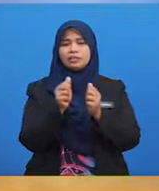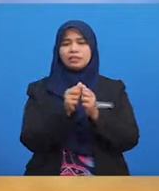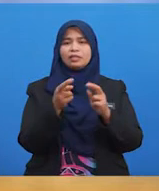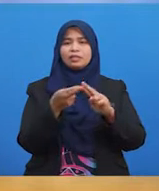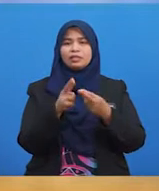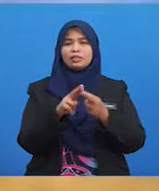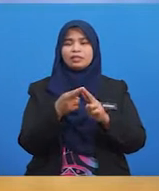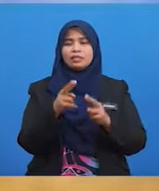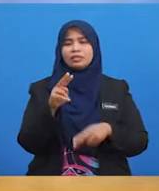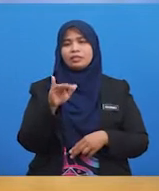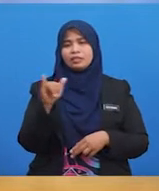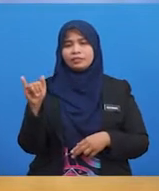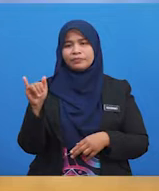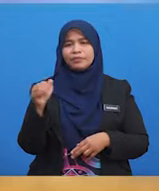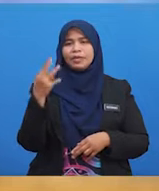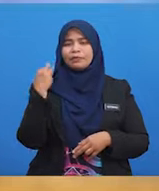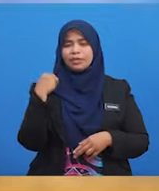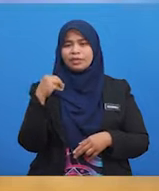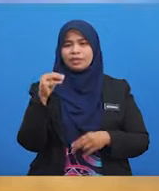rakannya. Mereka